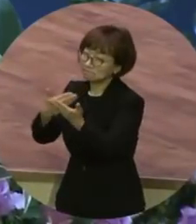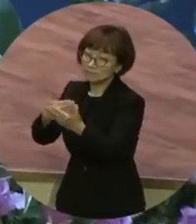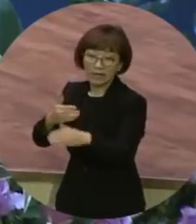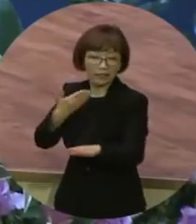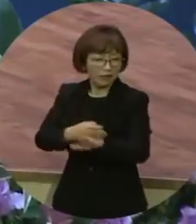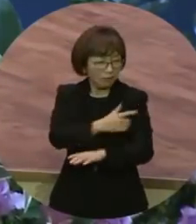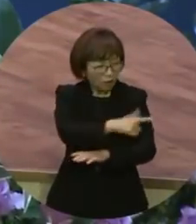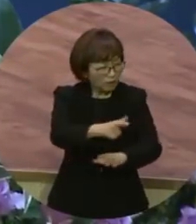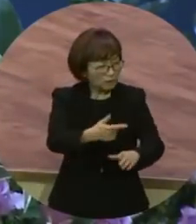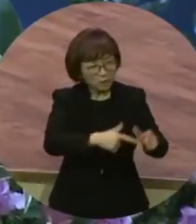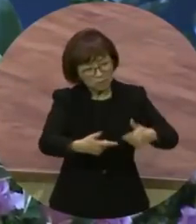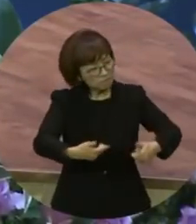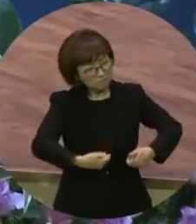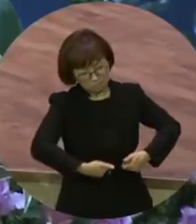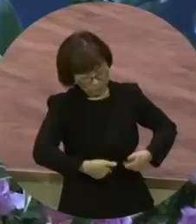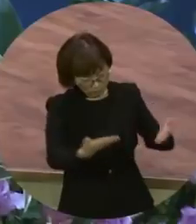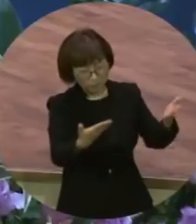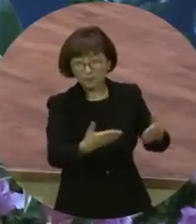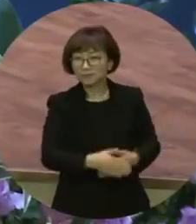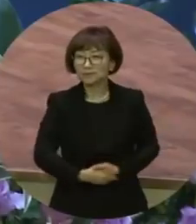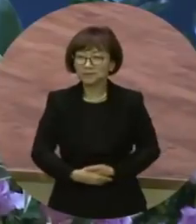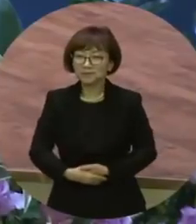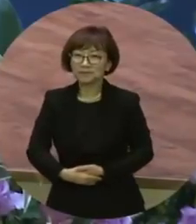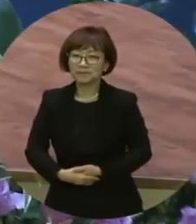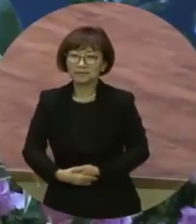이 비밀이 여러분 삶 오늘 속에 있어요.